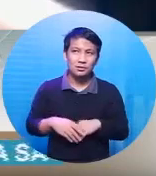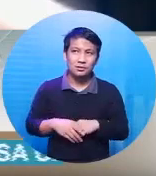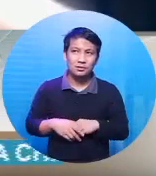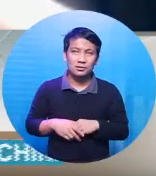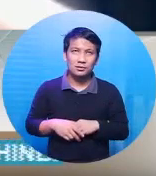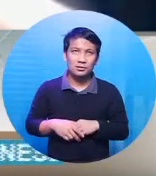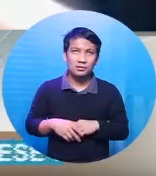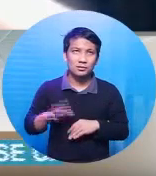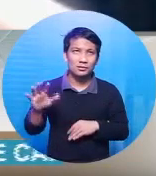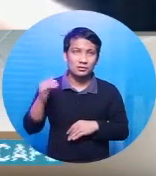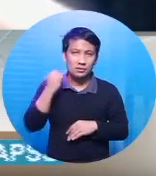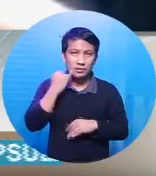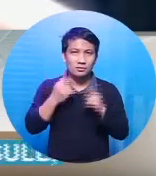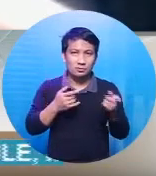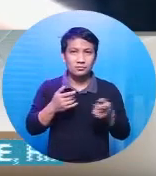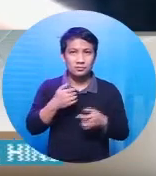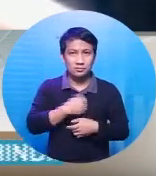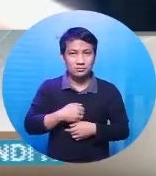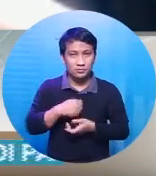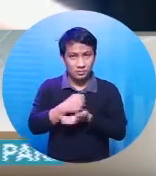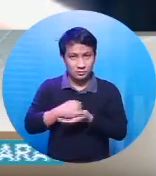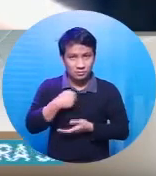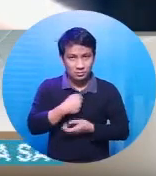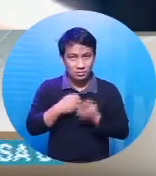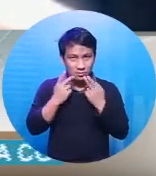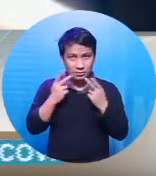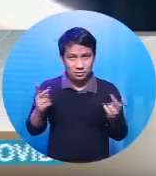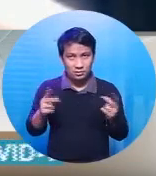Ma'am Jasmine. At kayo po ay magpa-public apology. Tama?